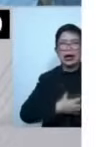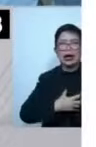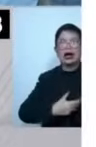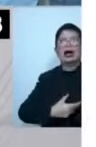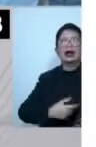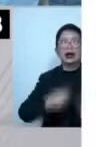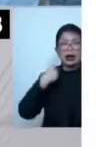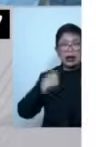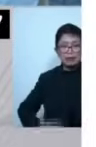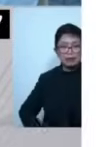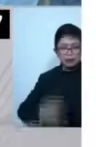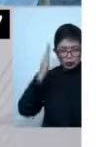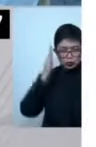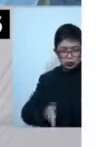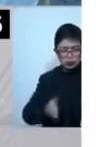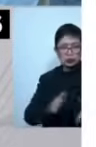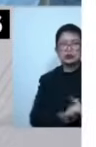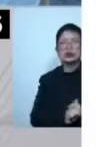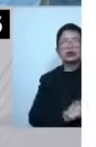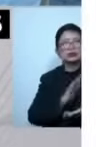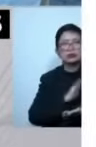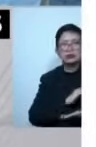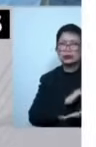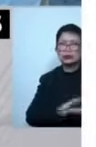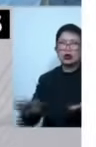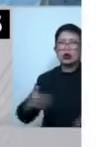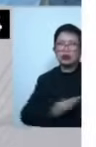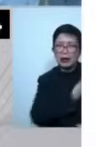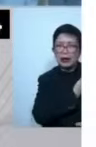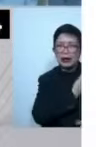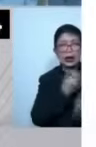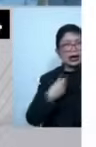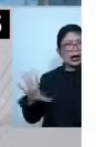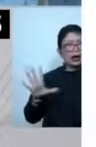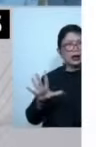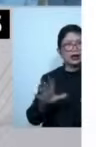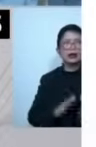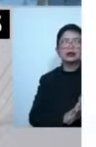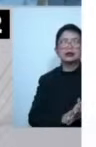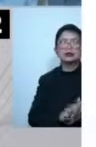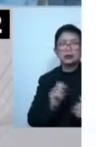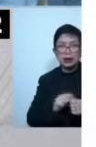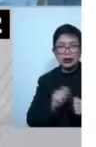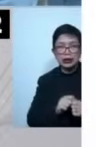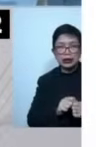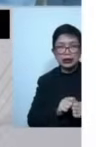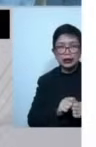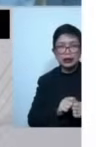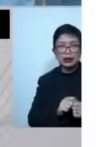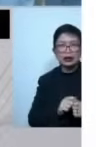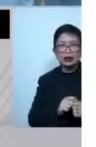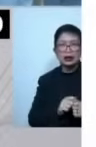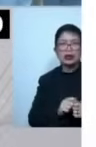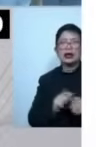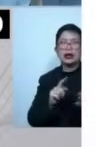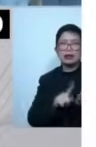sebelumnya. Ini yang menurut saya agak menarik. Tentu saja dalam konteks seperti ini, Mas Ganjar lebih ingin